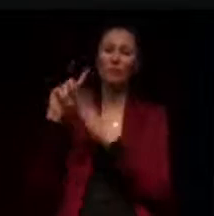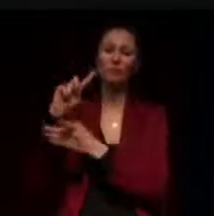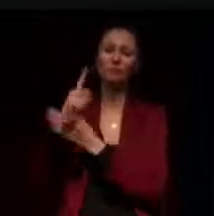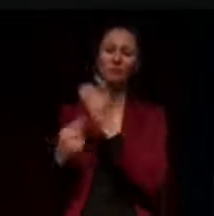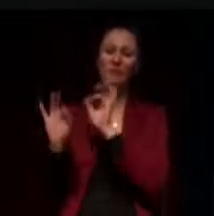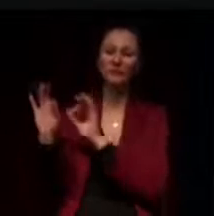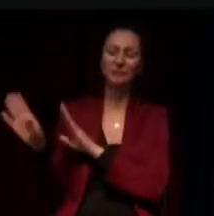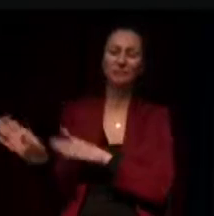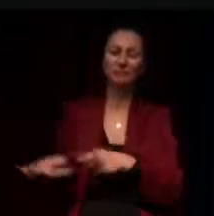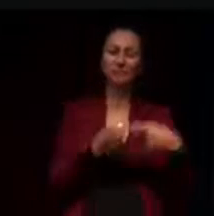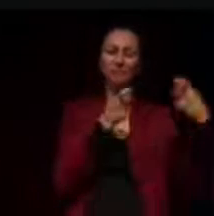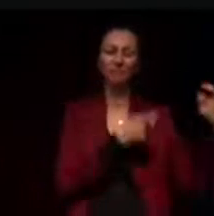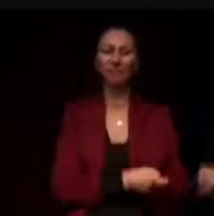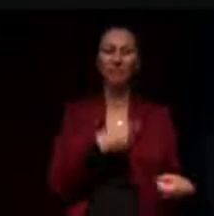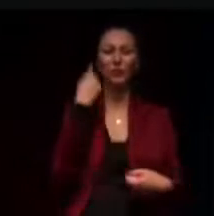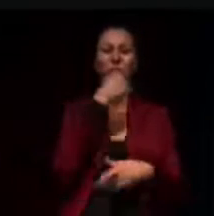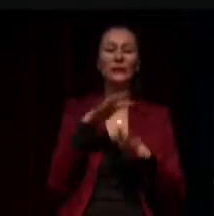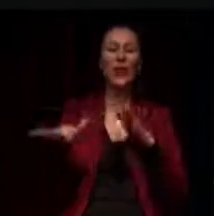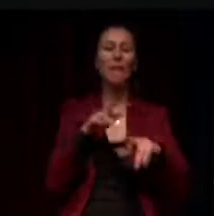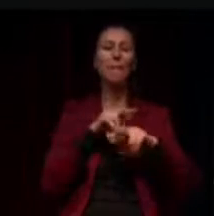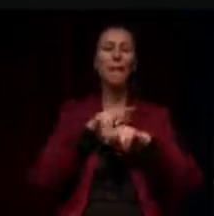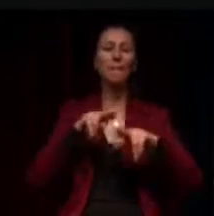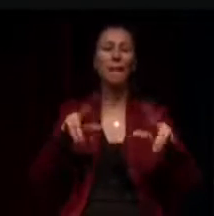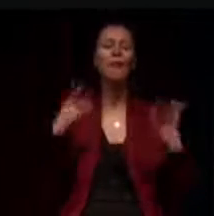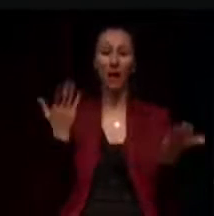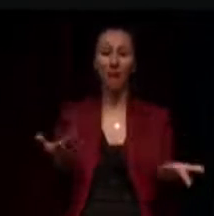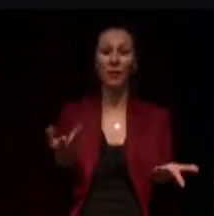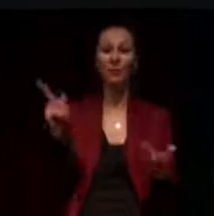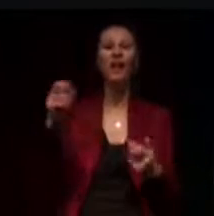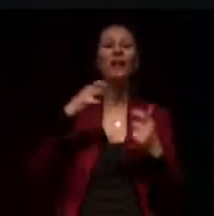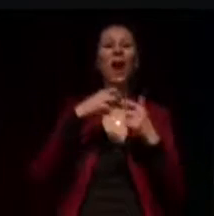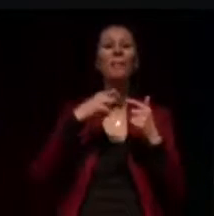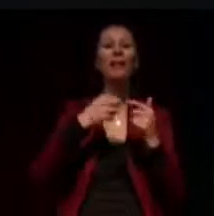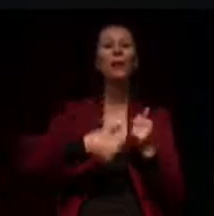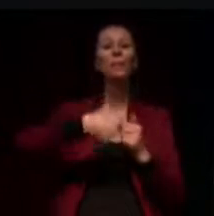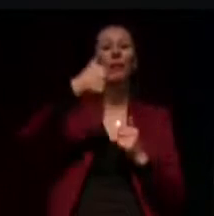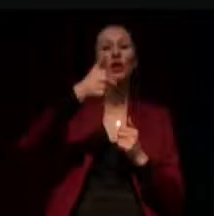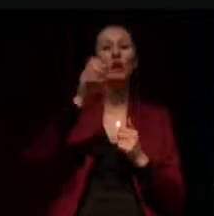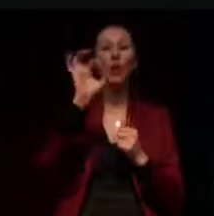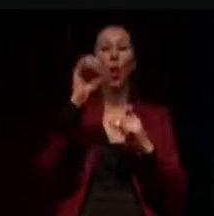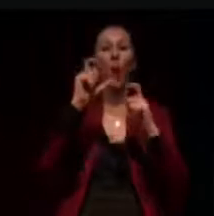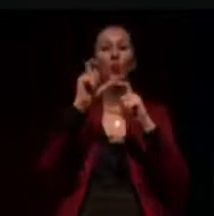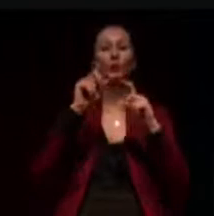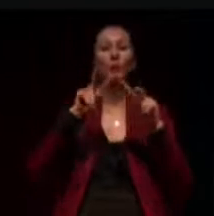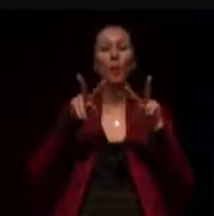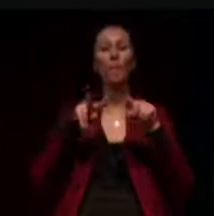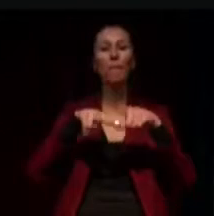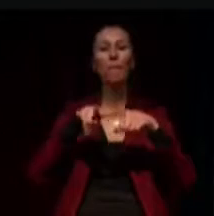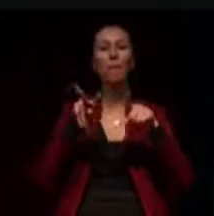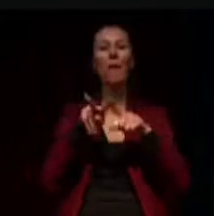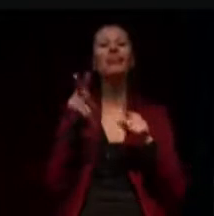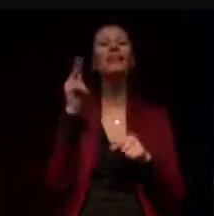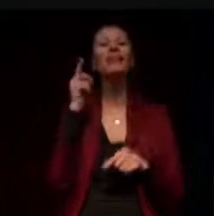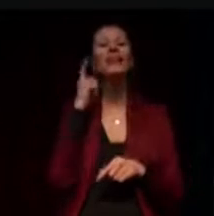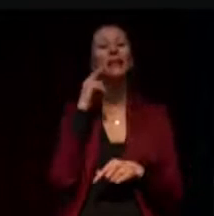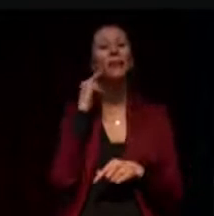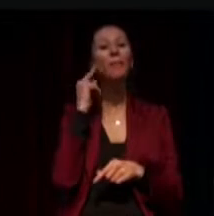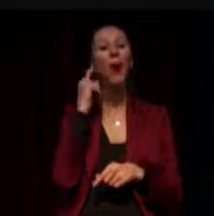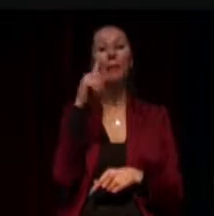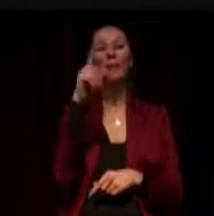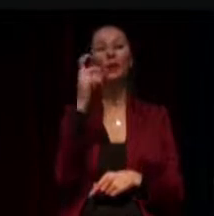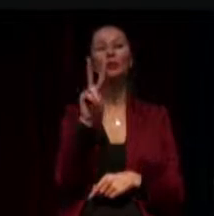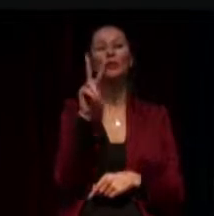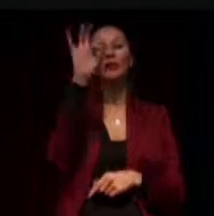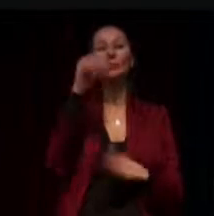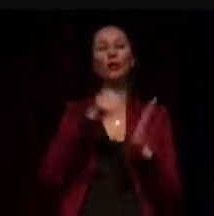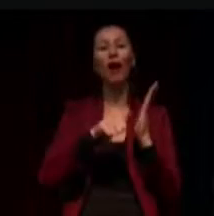kaldık. Nasıl terk edilmesin ki? Bu bina rahmetli başkan Osman Kibar tarafından 1970'li